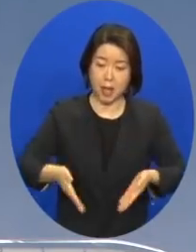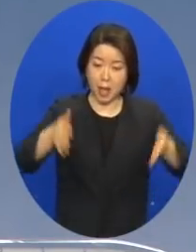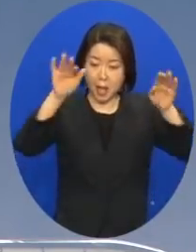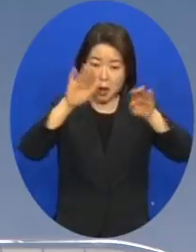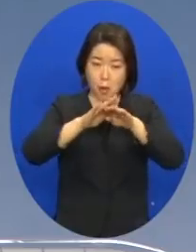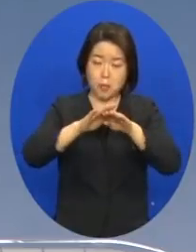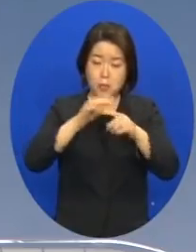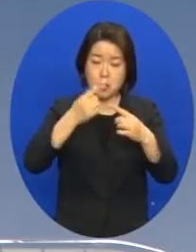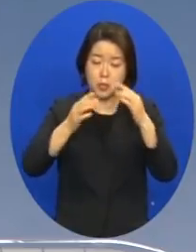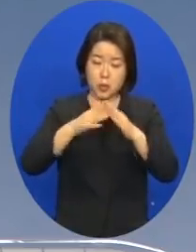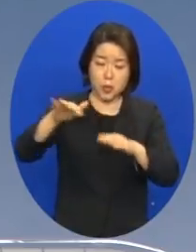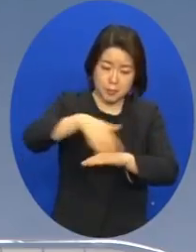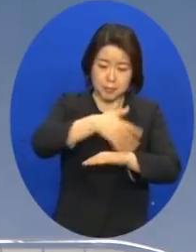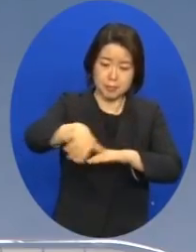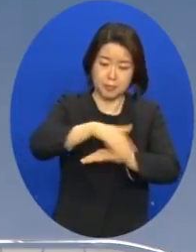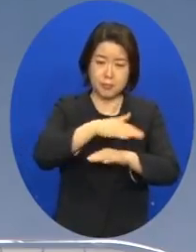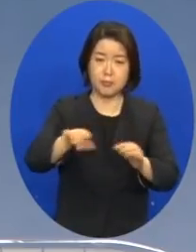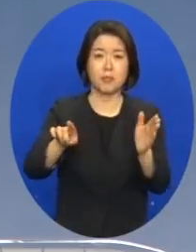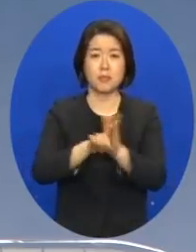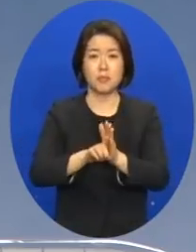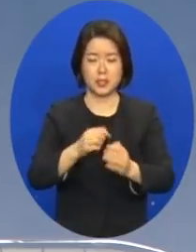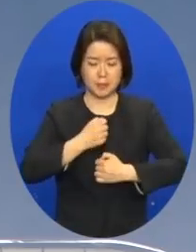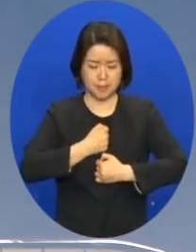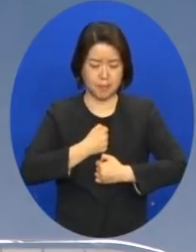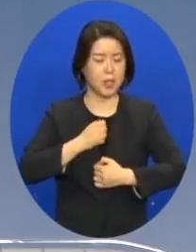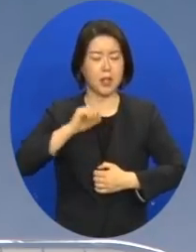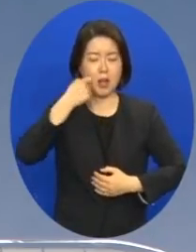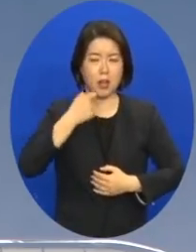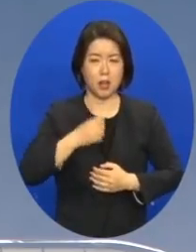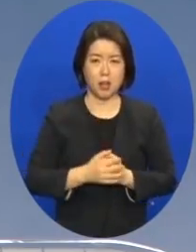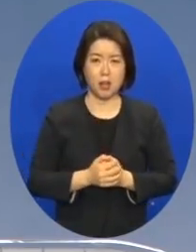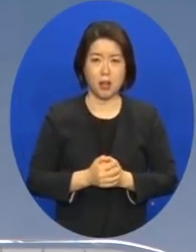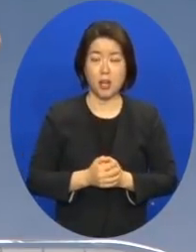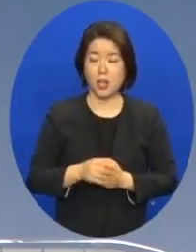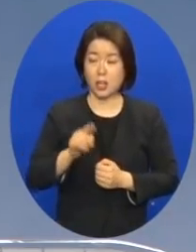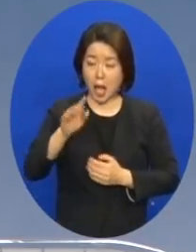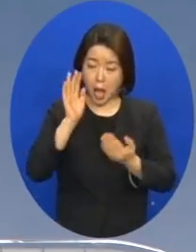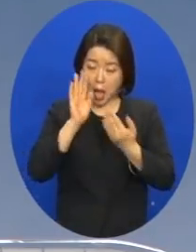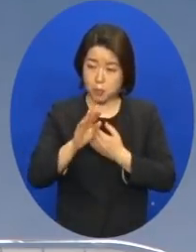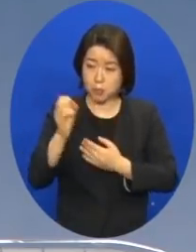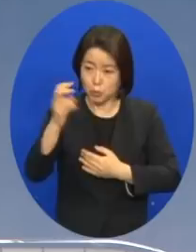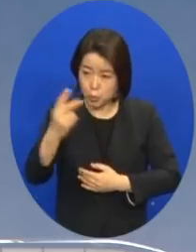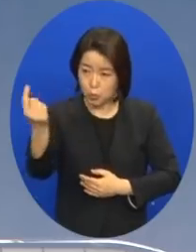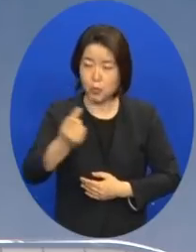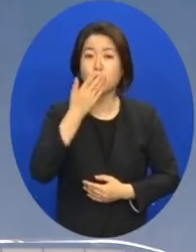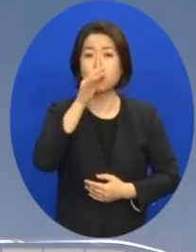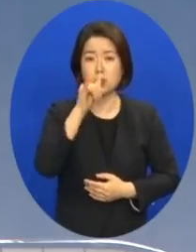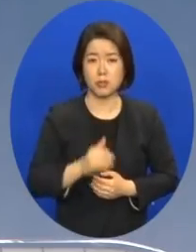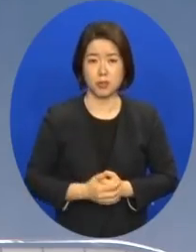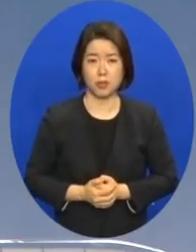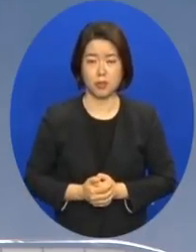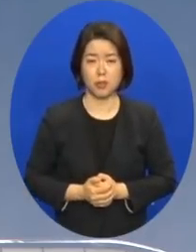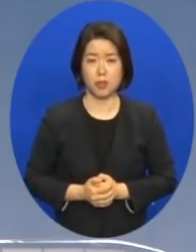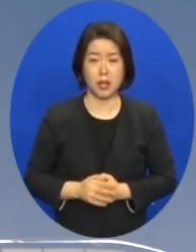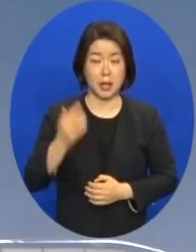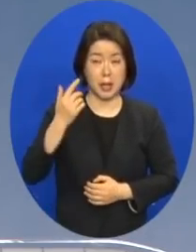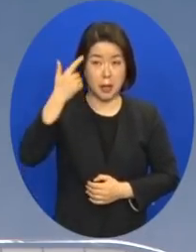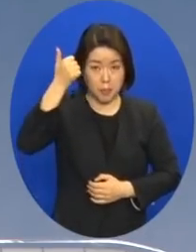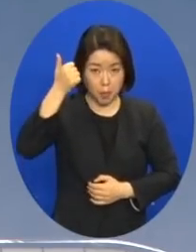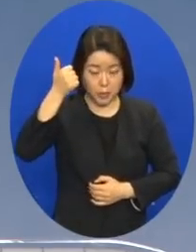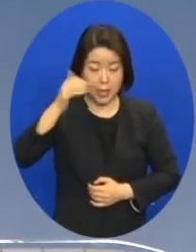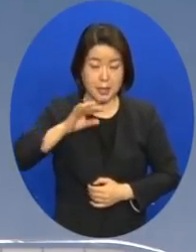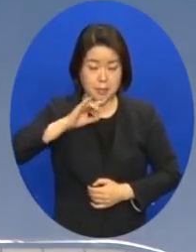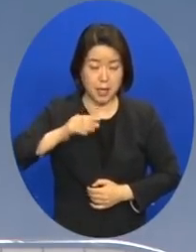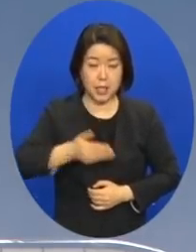교회만 다닌다고 믿음 지킬 수 없는 때가 올 수 있음을 우리가 이번에 경험했잖아요. 목사가